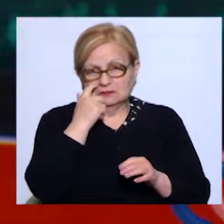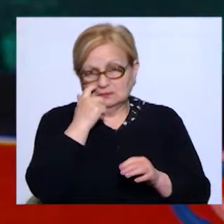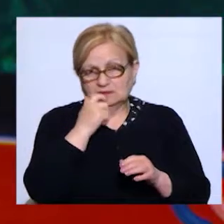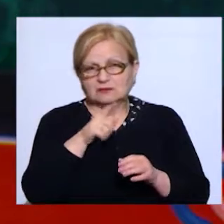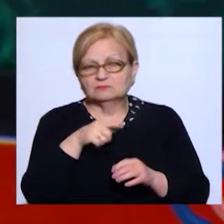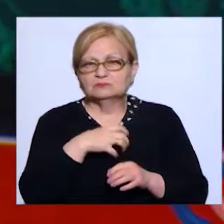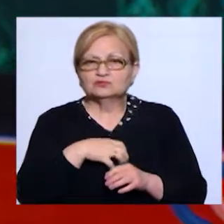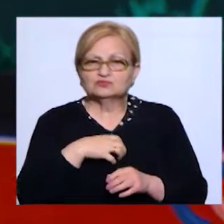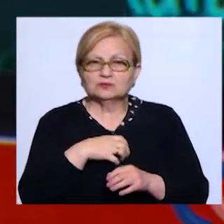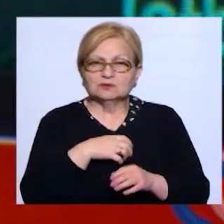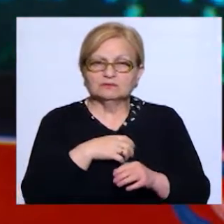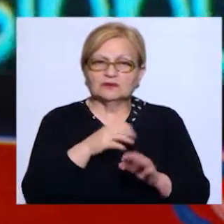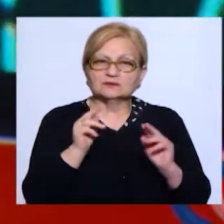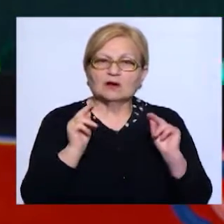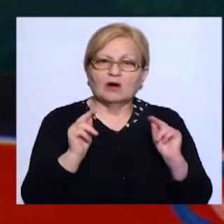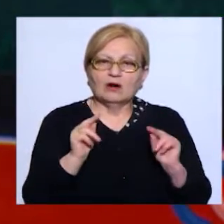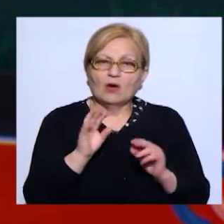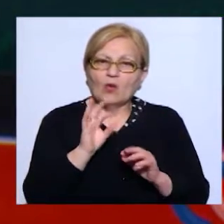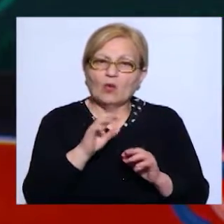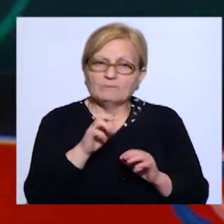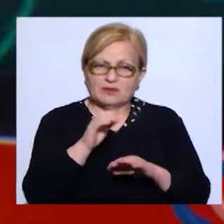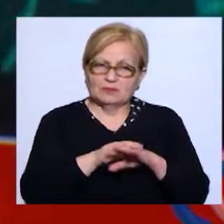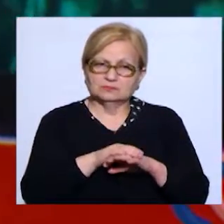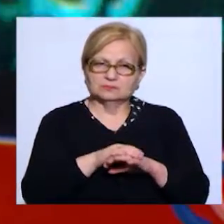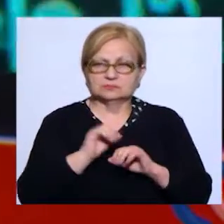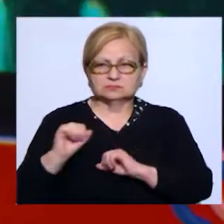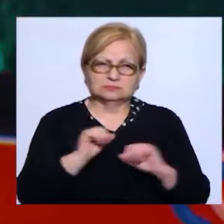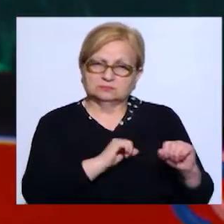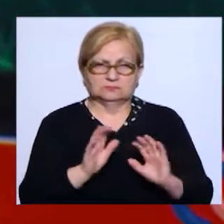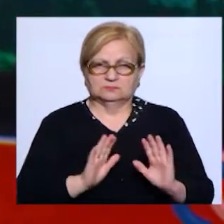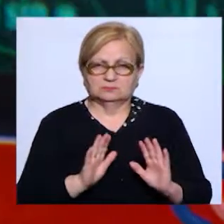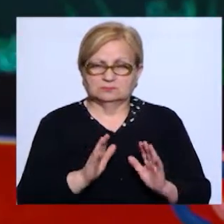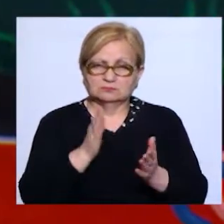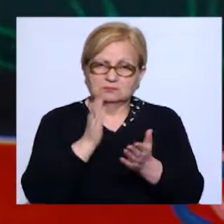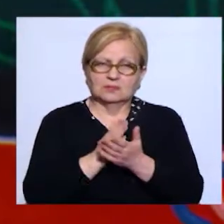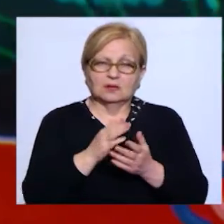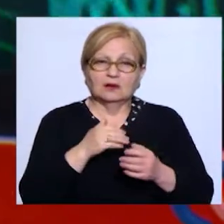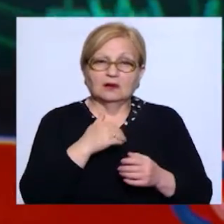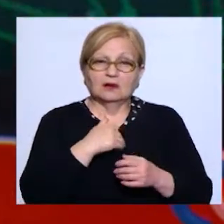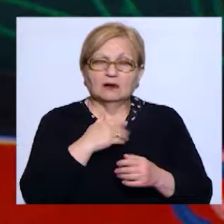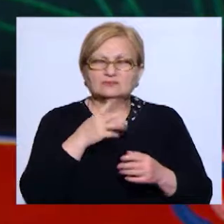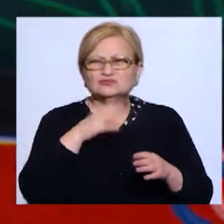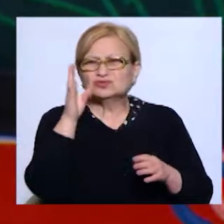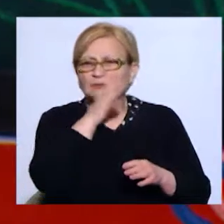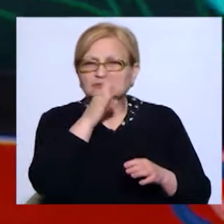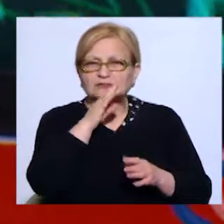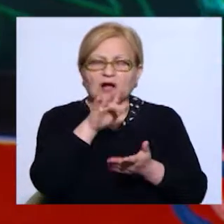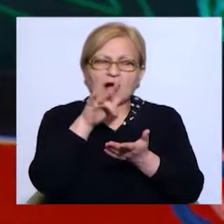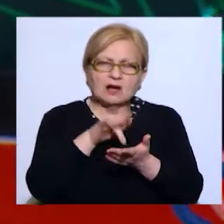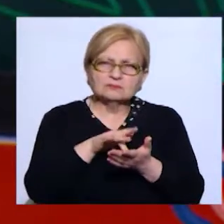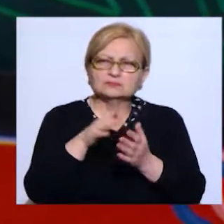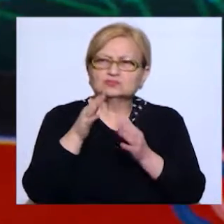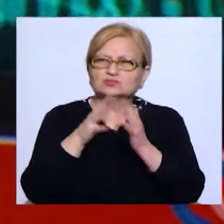ძალიან მნიშვნელოვანი. ამიტომ შერჩევით უნდა, შემთხვევითი წესით უნდა შევარჩიო. მაგალითად, ქალაქის,